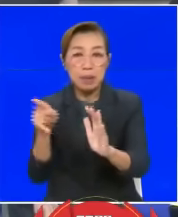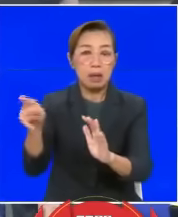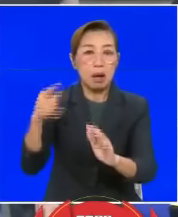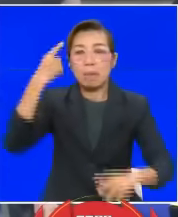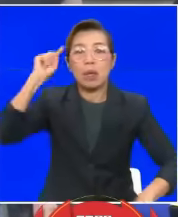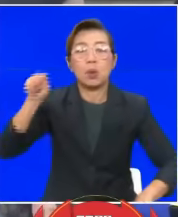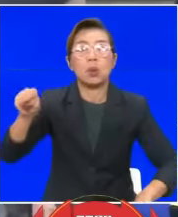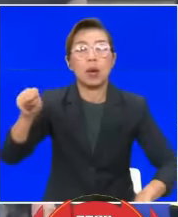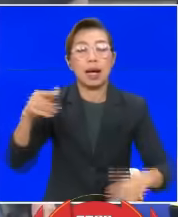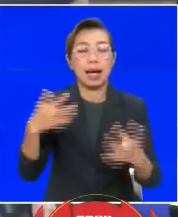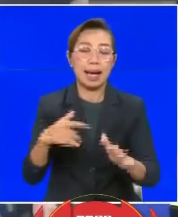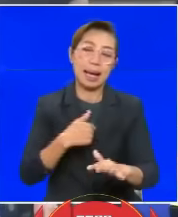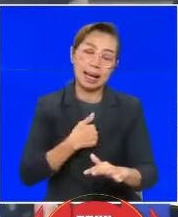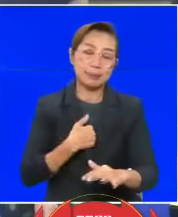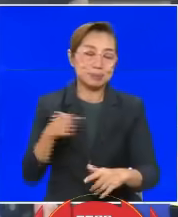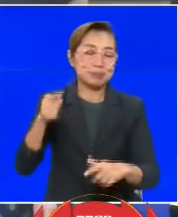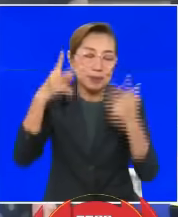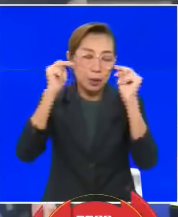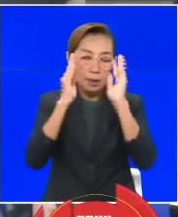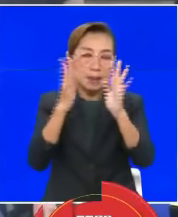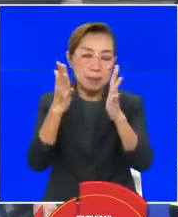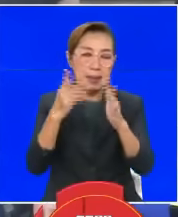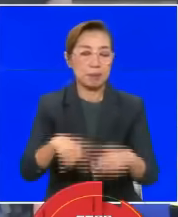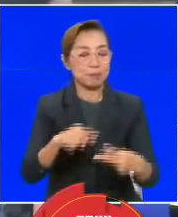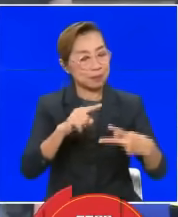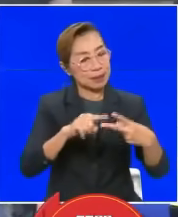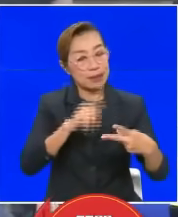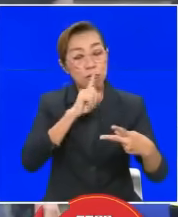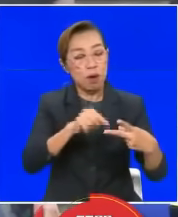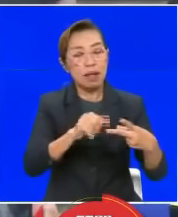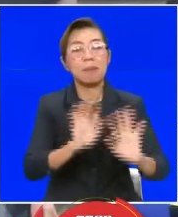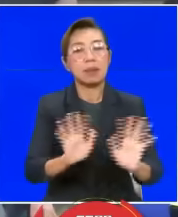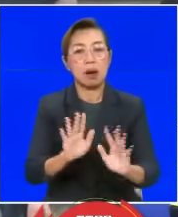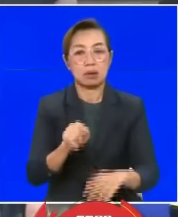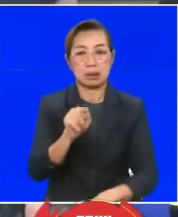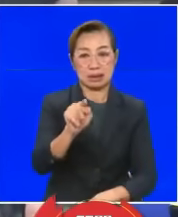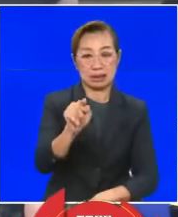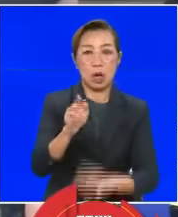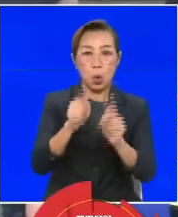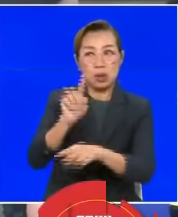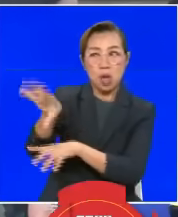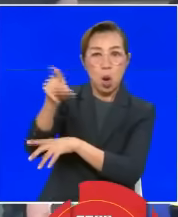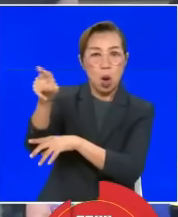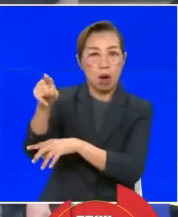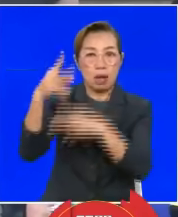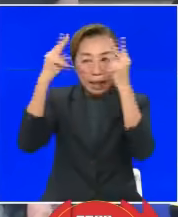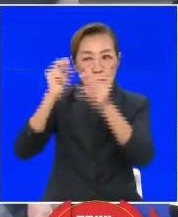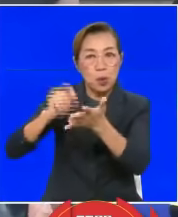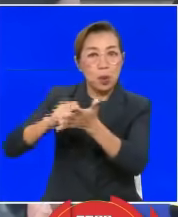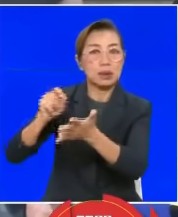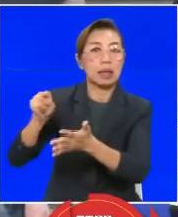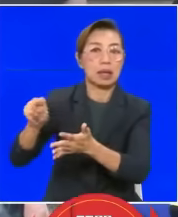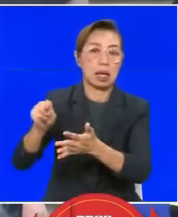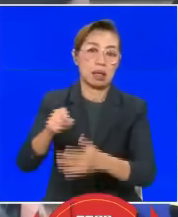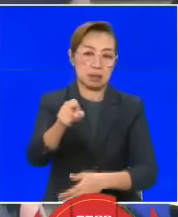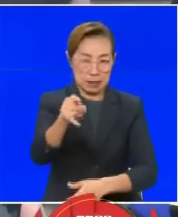ถอนวันนี้ส่วนคนหลอกท่านก็ไปดูแล้วกันไอ้คนที่หลอกเนี่ยมันจะลากลุกน้องเดือดร้อนไปหมดหลอกใครครับหล่อแกระทั่ง